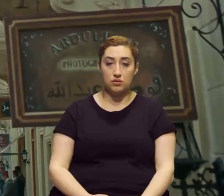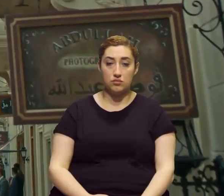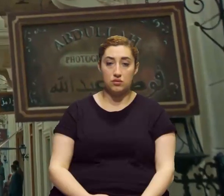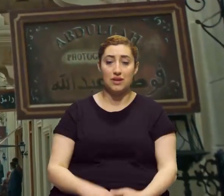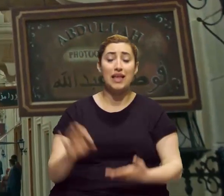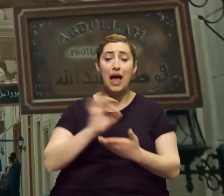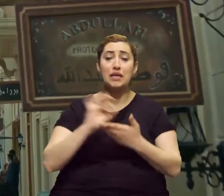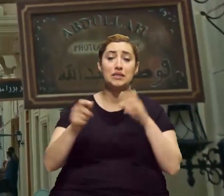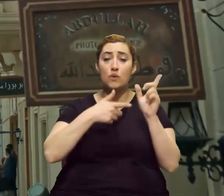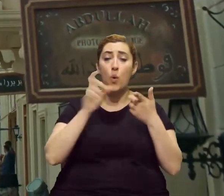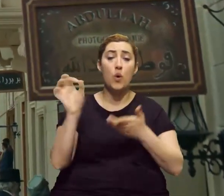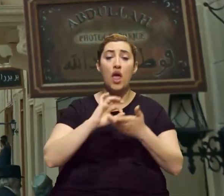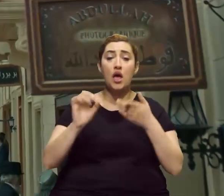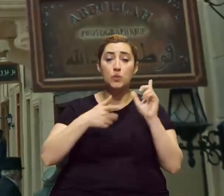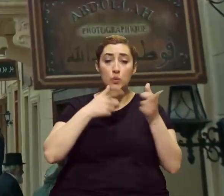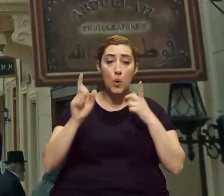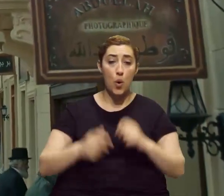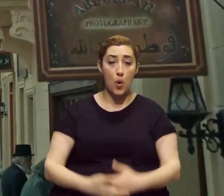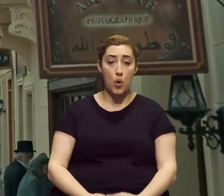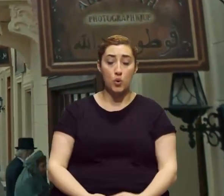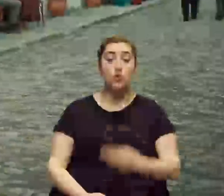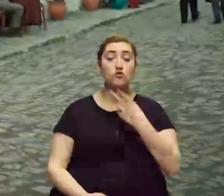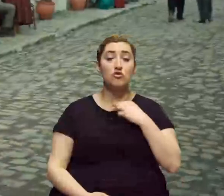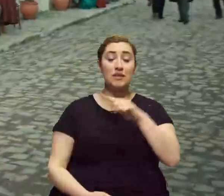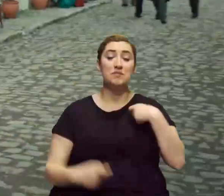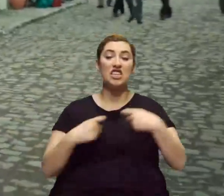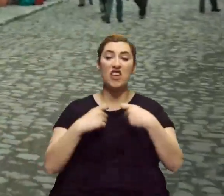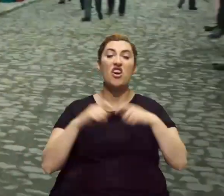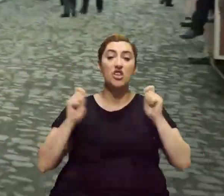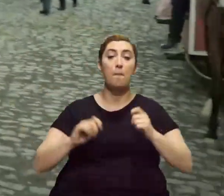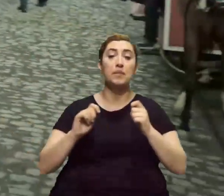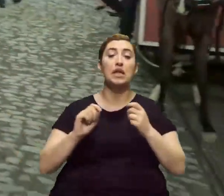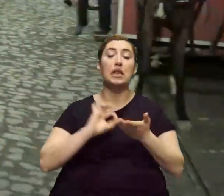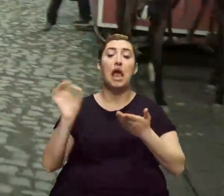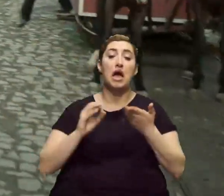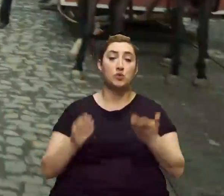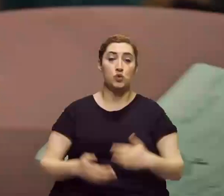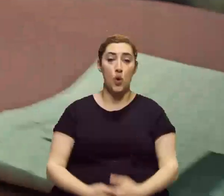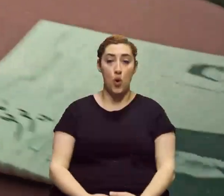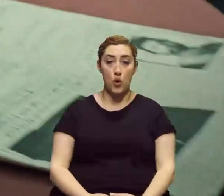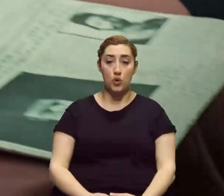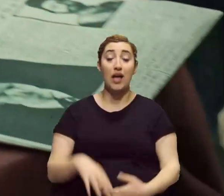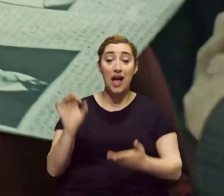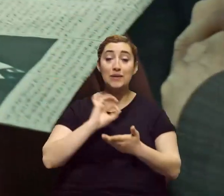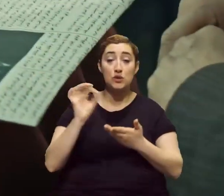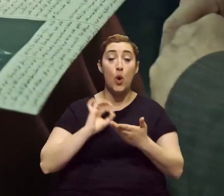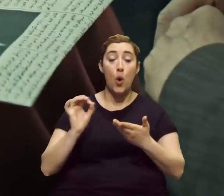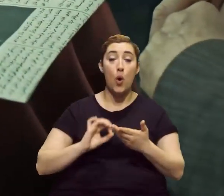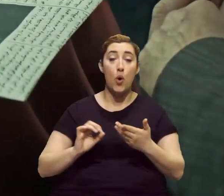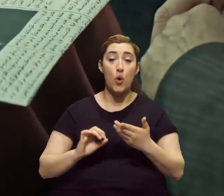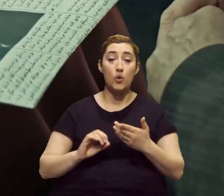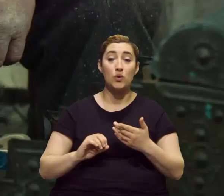Pera. Yazıyor, yazıyor. Rusların bize savaş açtığını yazıyor.